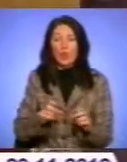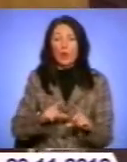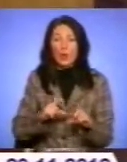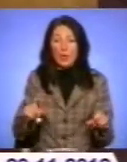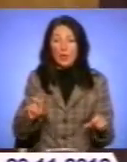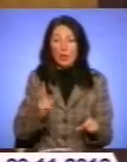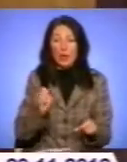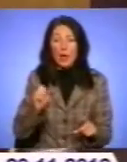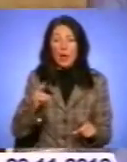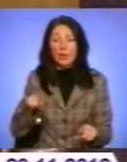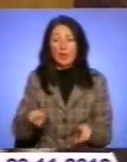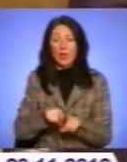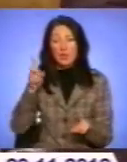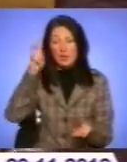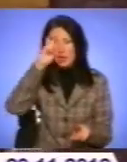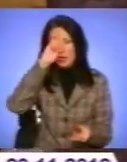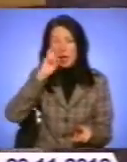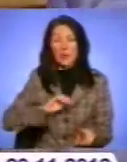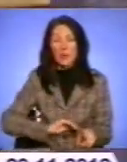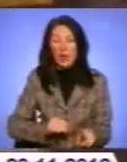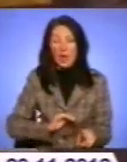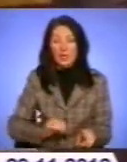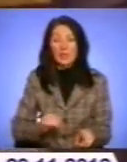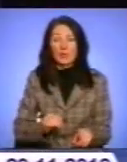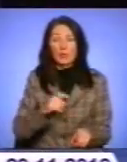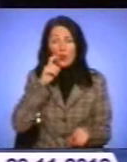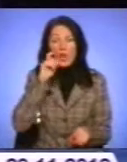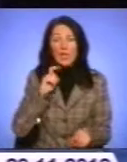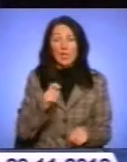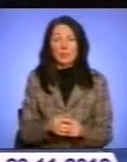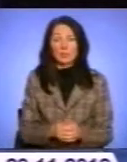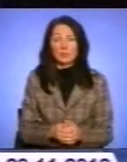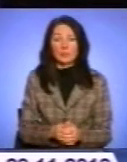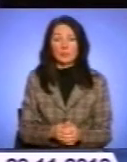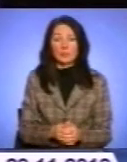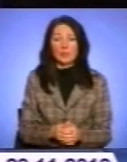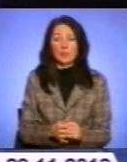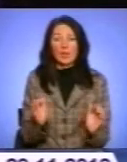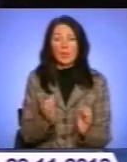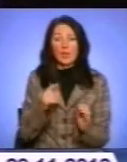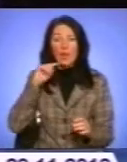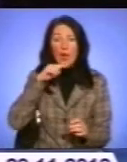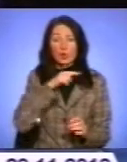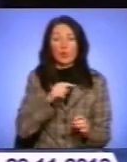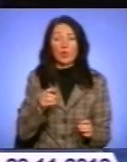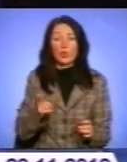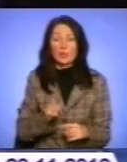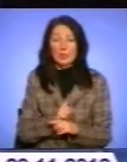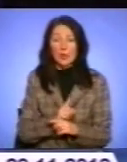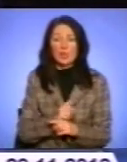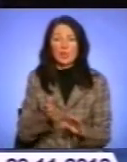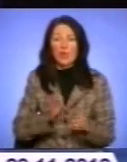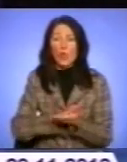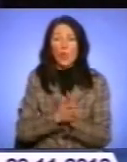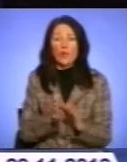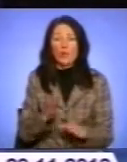інвестицій та управління національними проектами України. зберегти економічну стабільність в умовах скорочення попиту